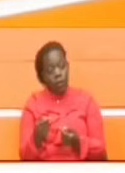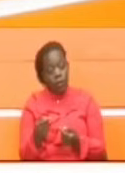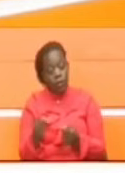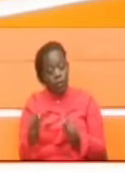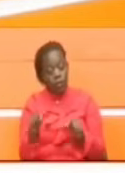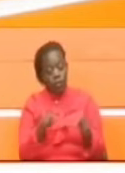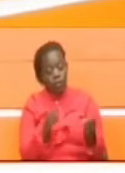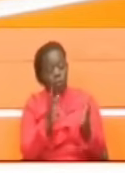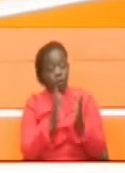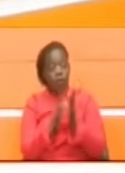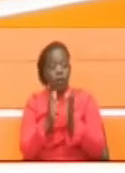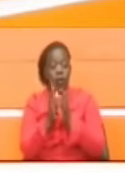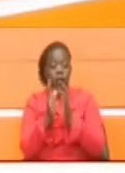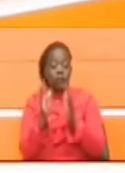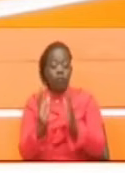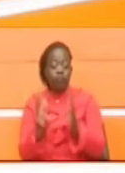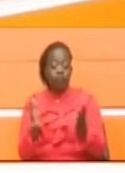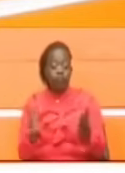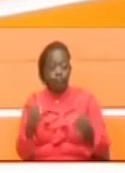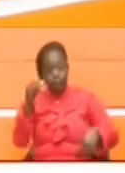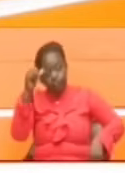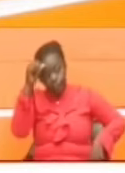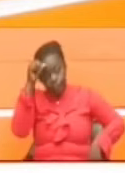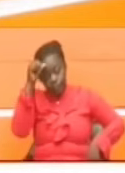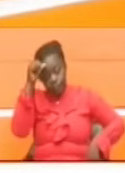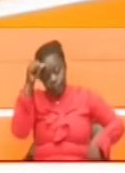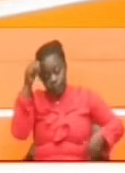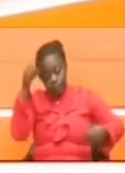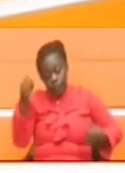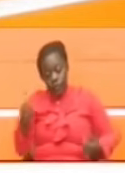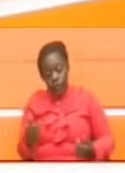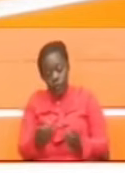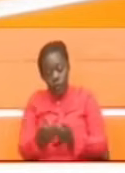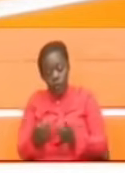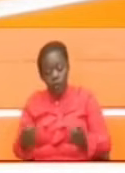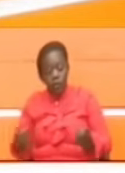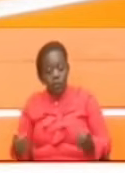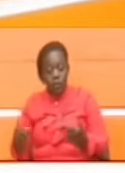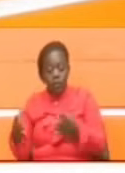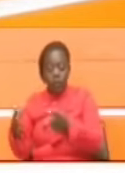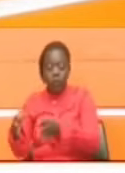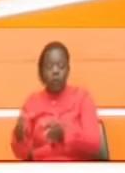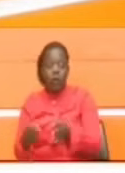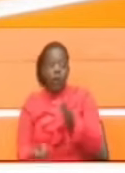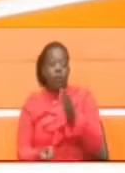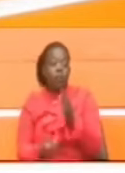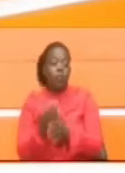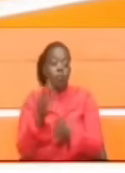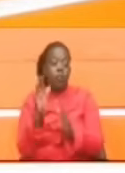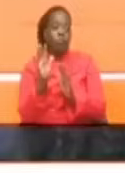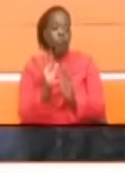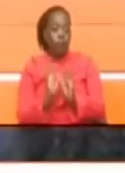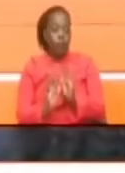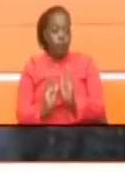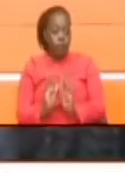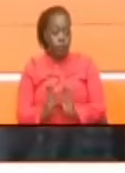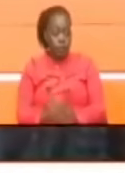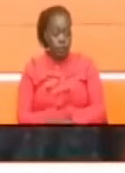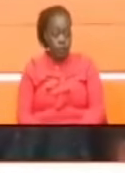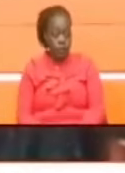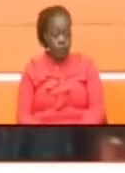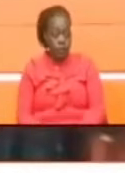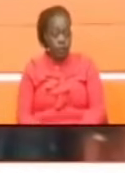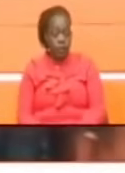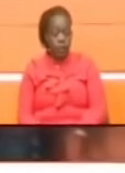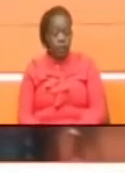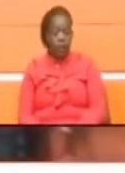alangidde abakristaayo enkwe n'okwetemwatemamu ekireetedde obulabirizi buno okuddirira Kabadde